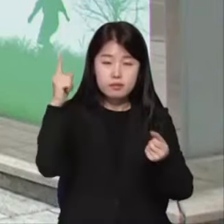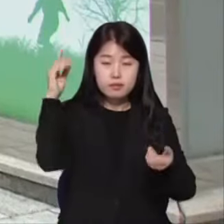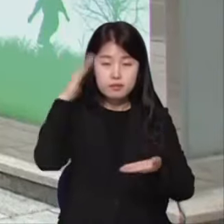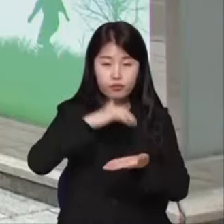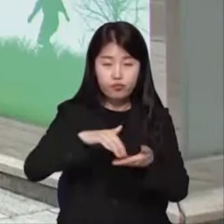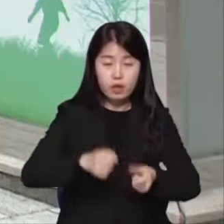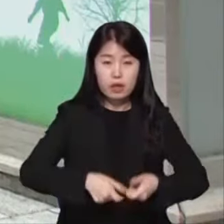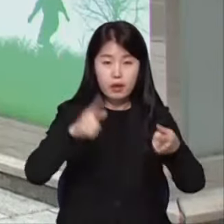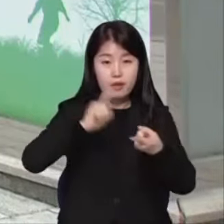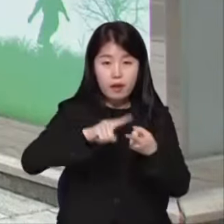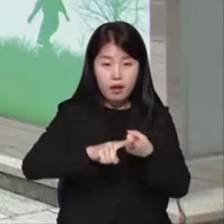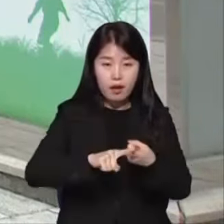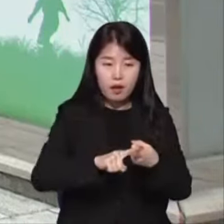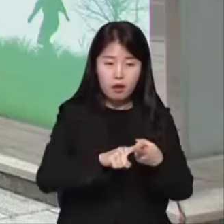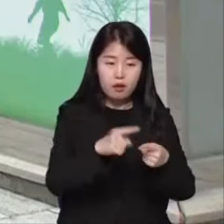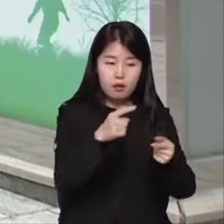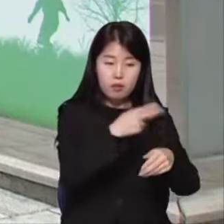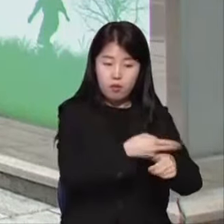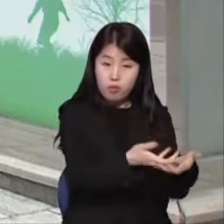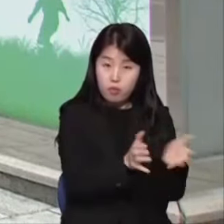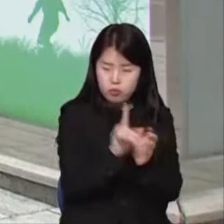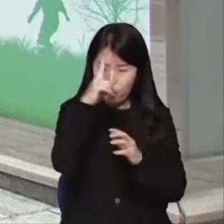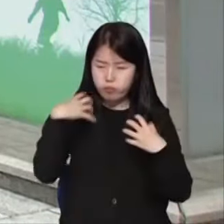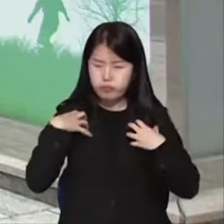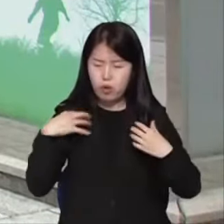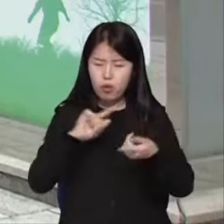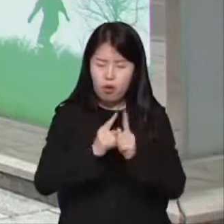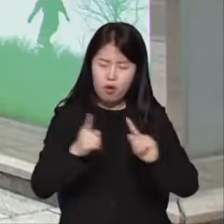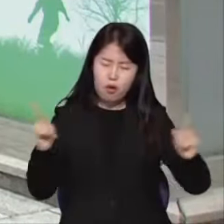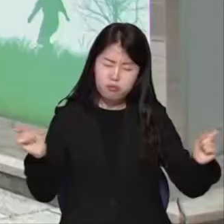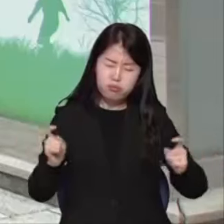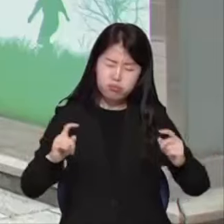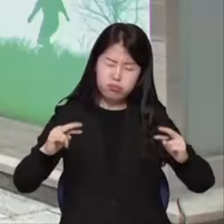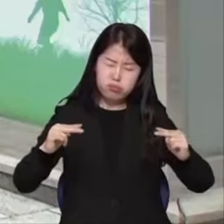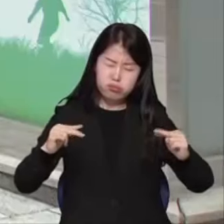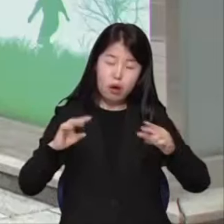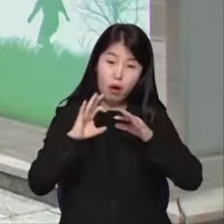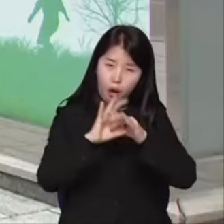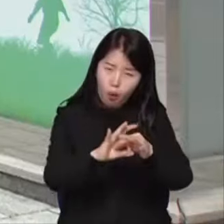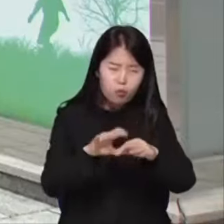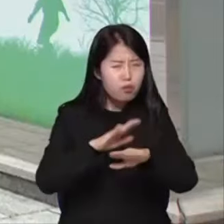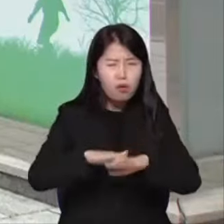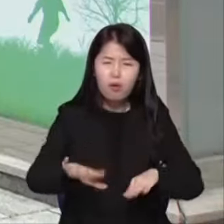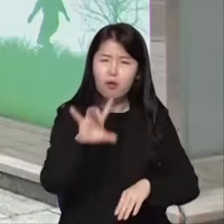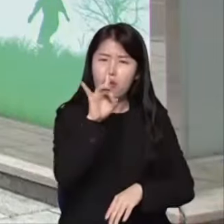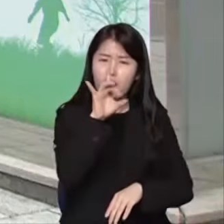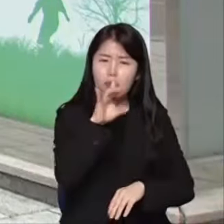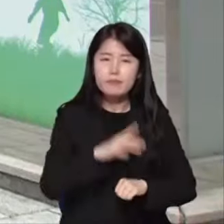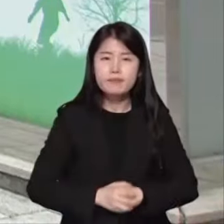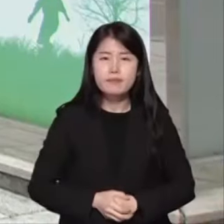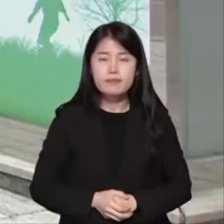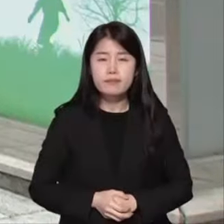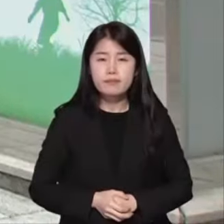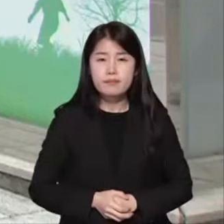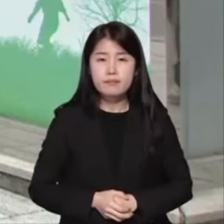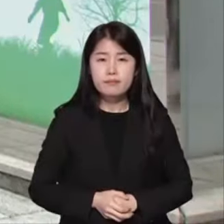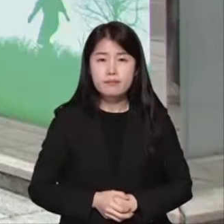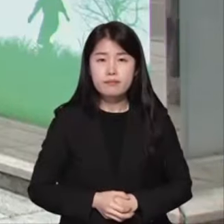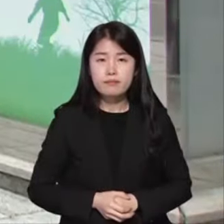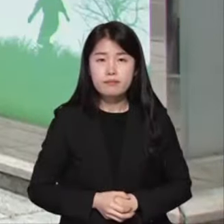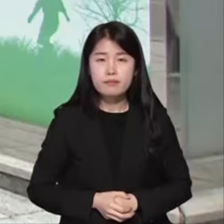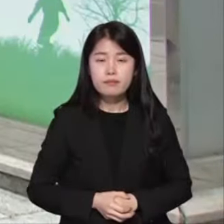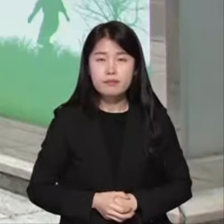확정을 앞두고 의정 갈등이 강대강 양상을 이어가는 가운데 좀처럼 의료 공백 사태가 해소될 기미를 보이지 않고 있습니다.